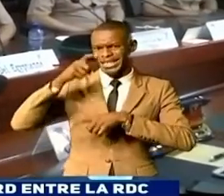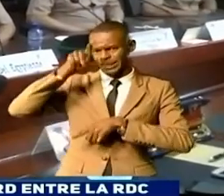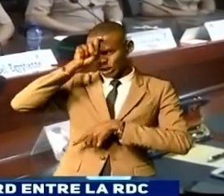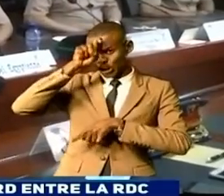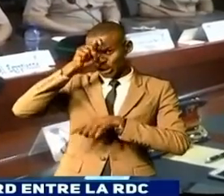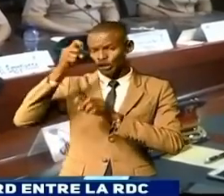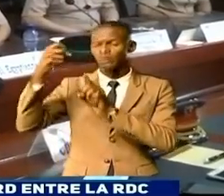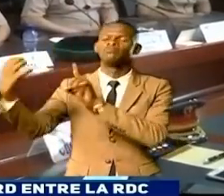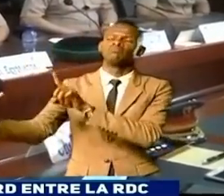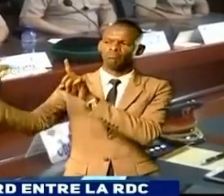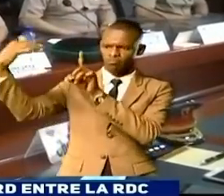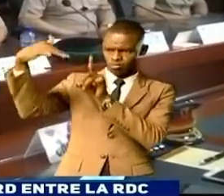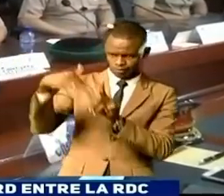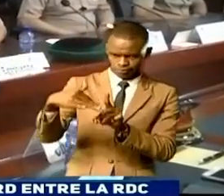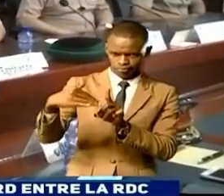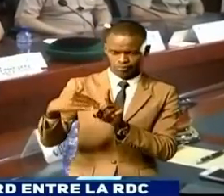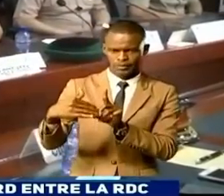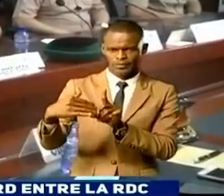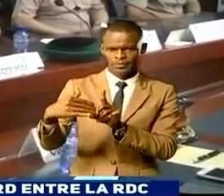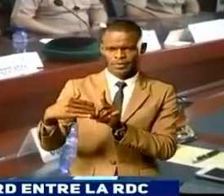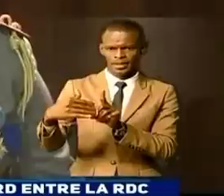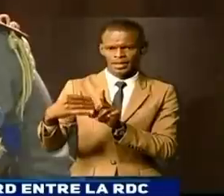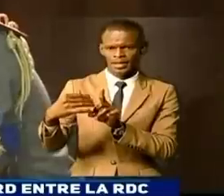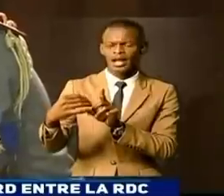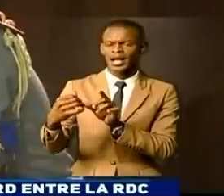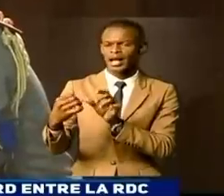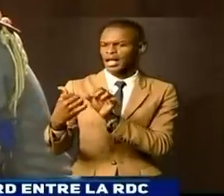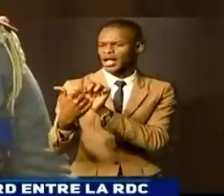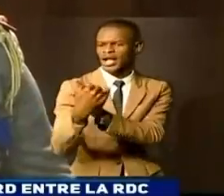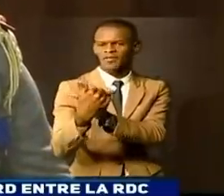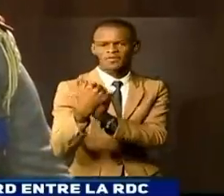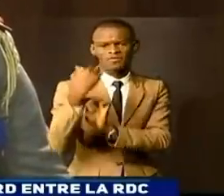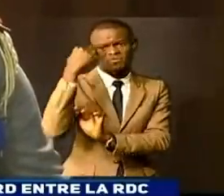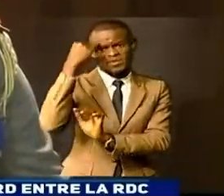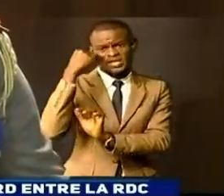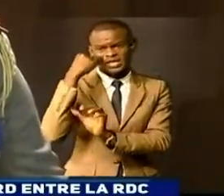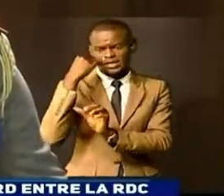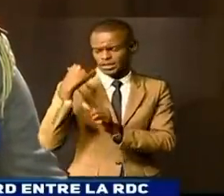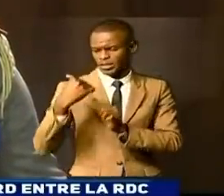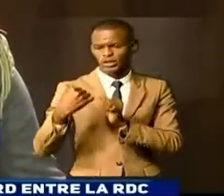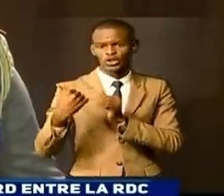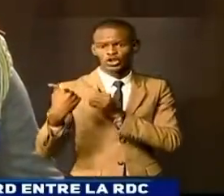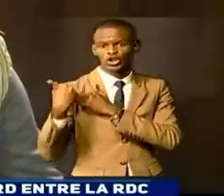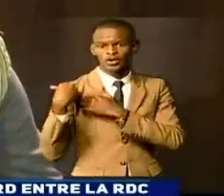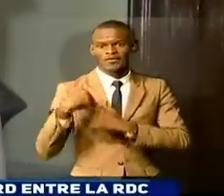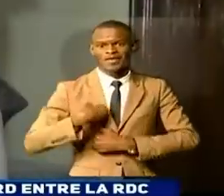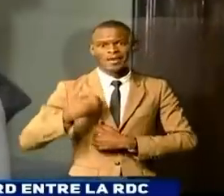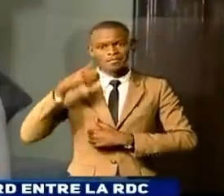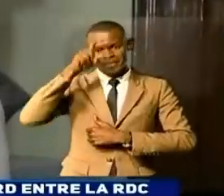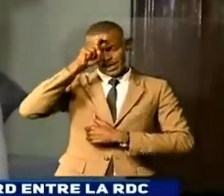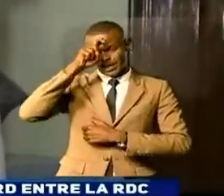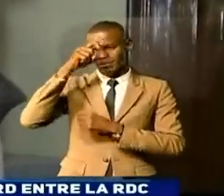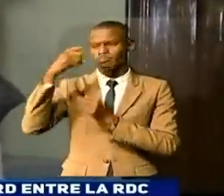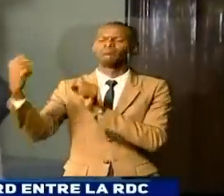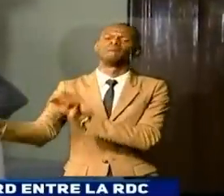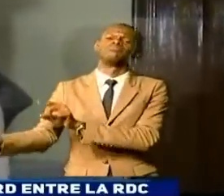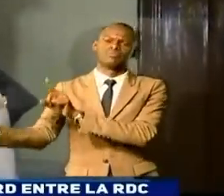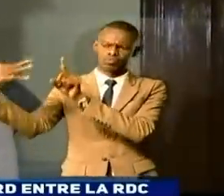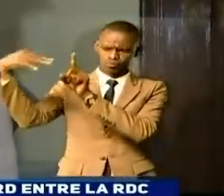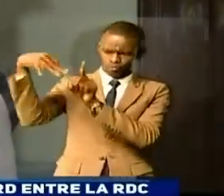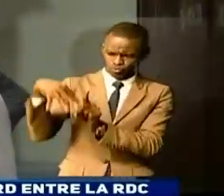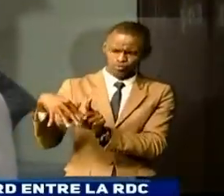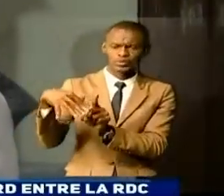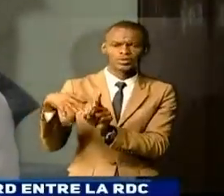en chef de forces armées et ministre de la Défense et de la Production militaire, le général d'armée